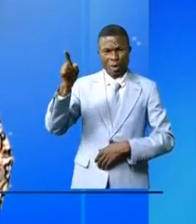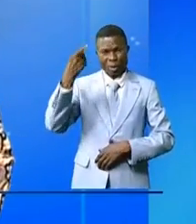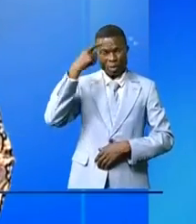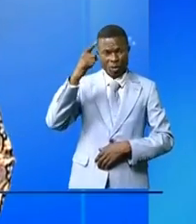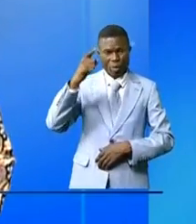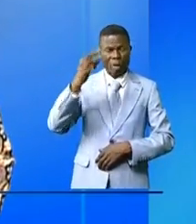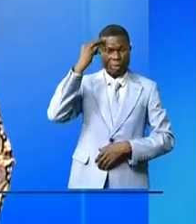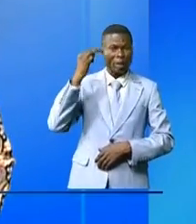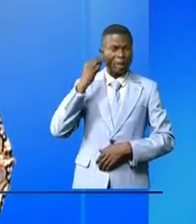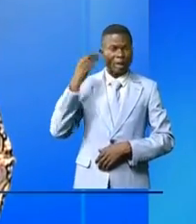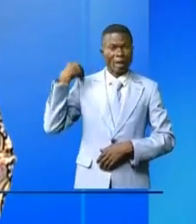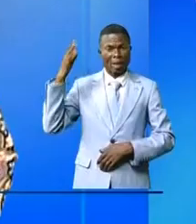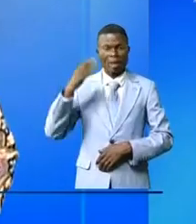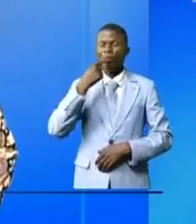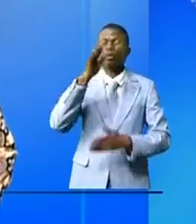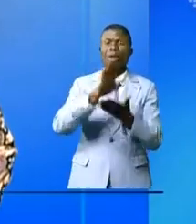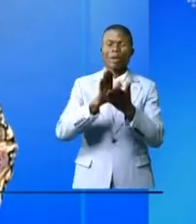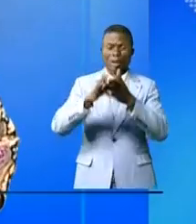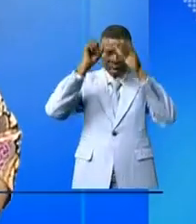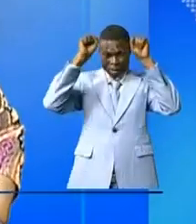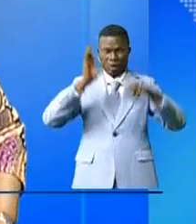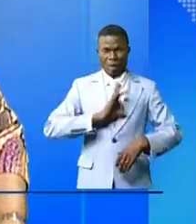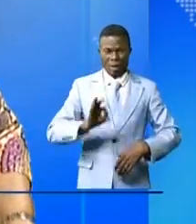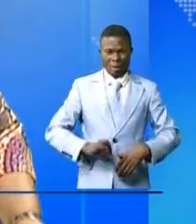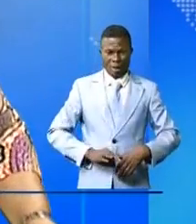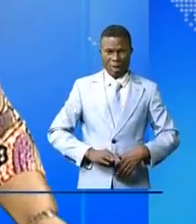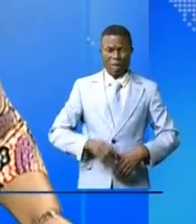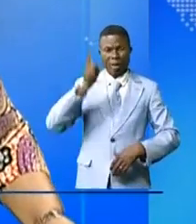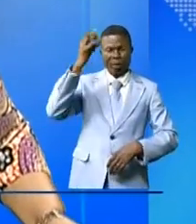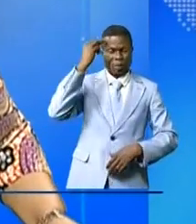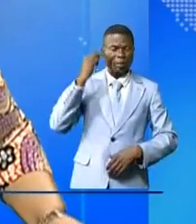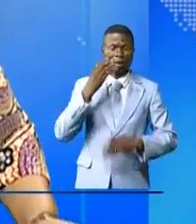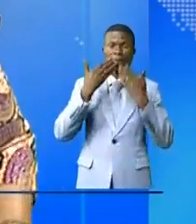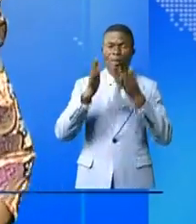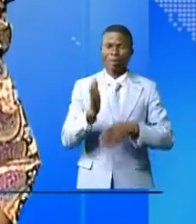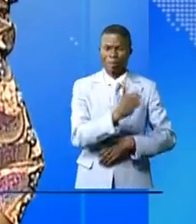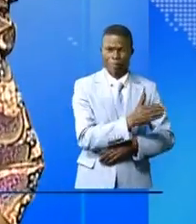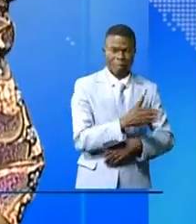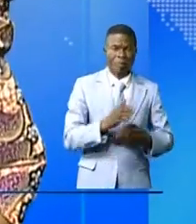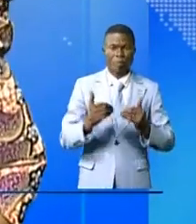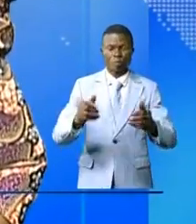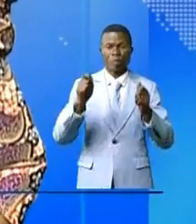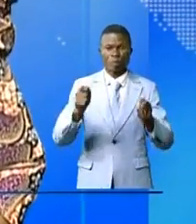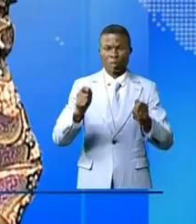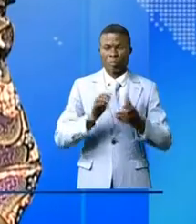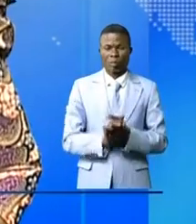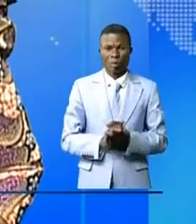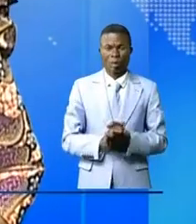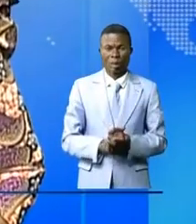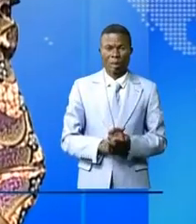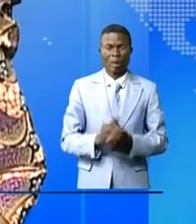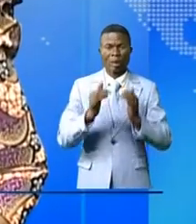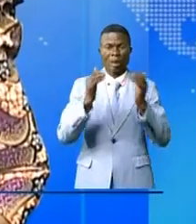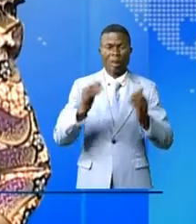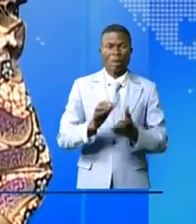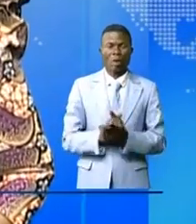la ministre d'État de remercier le président de la République et le Premier ministre. Poursuivant ce journal, la sérénité est revenue à l'Office